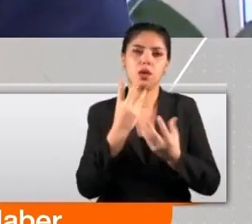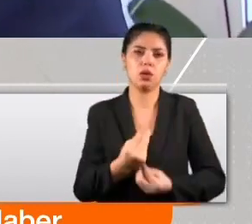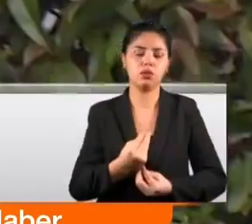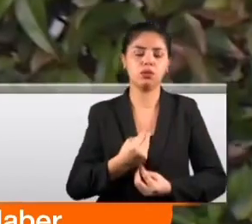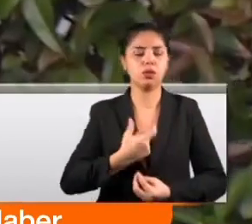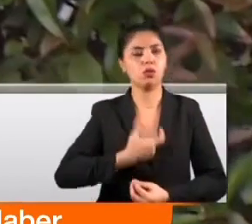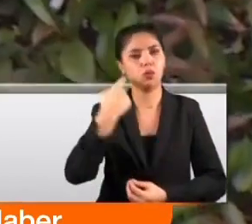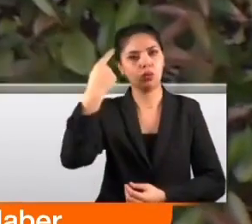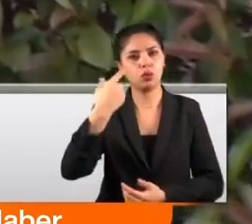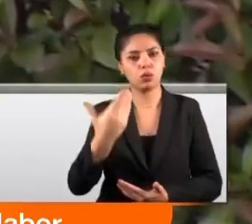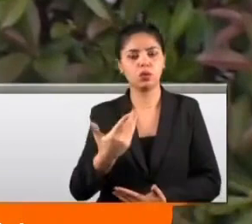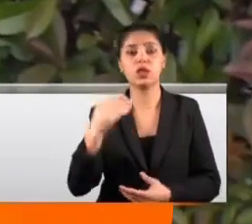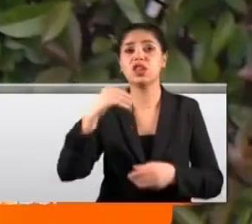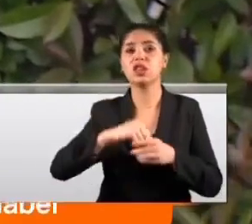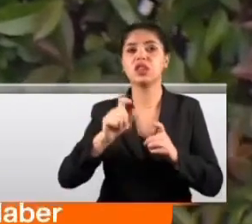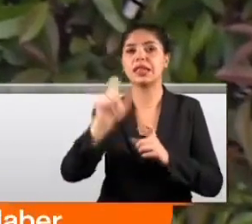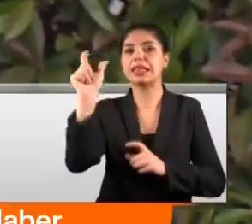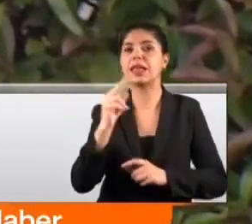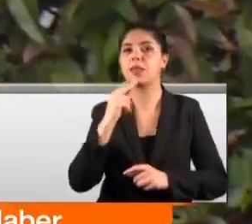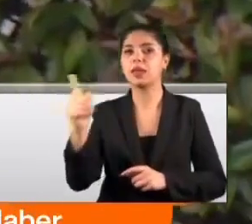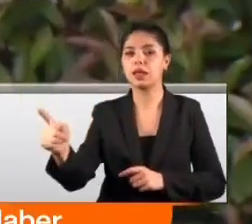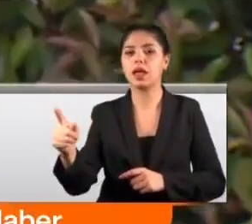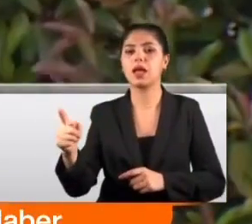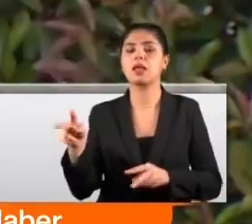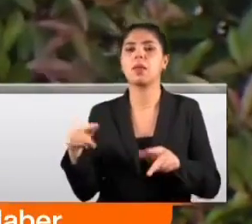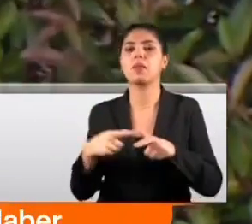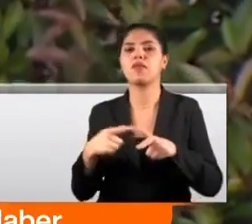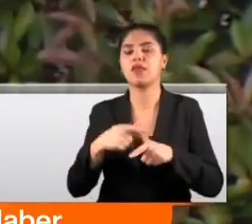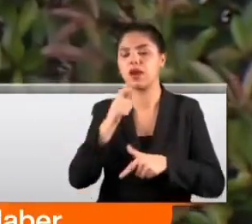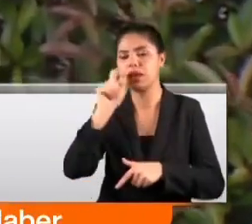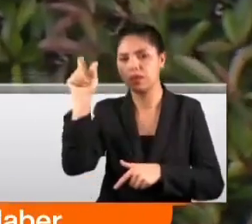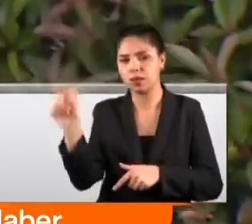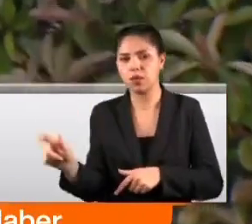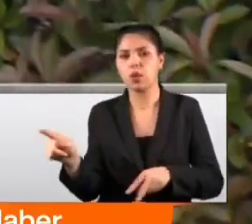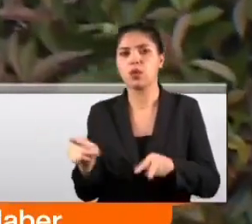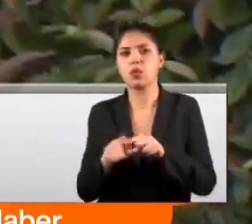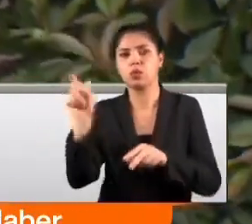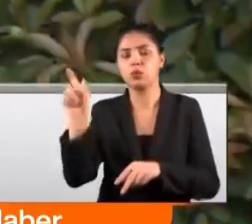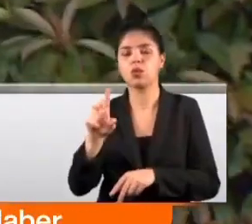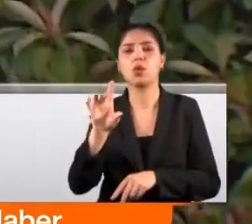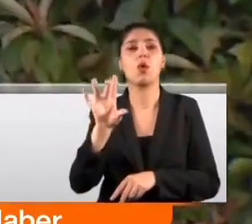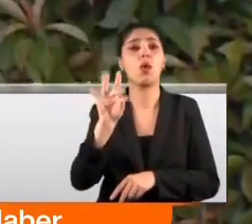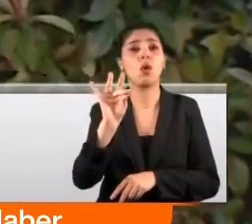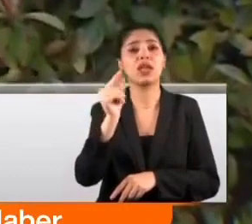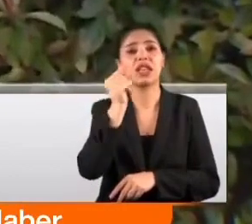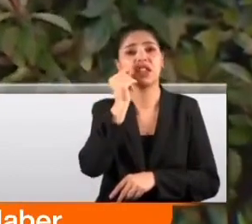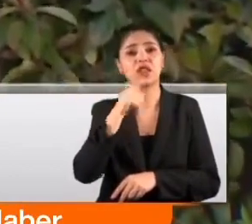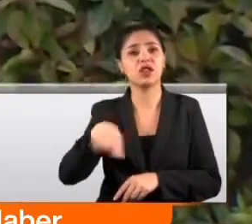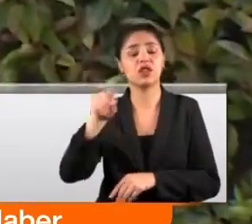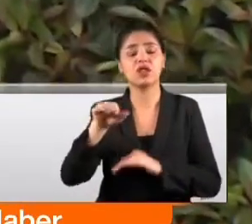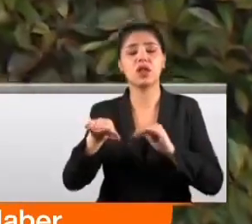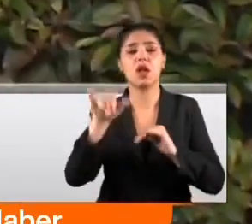umut ediyoruz. Aralarında Semih Kaya, menajeri Fırat Özdemir ve Nur Erkasab'ın da olduğu 12 kişi hakkında Ocak